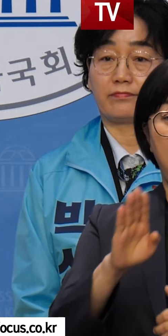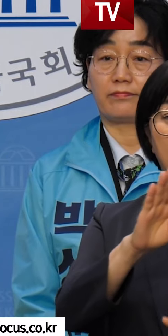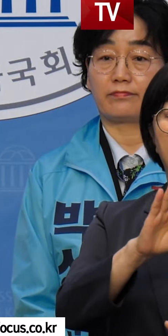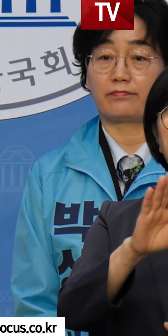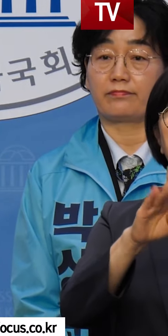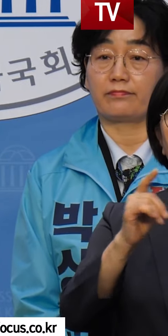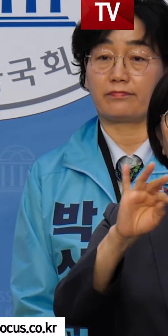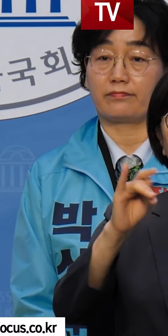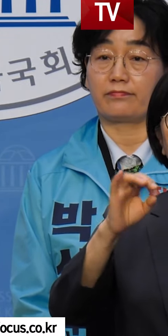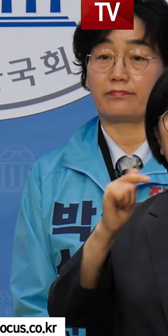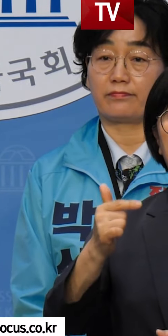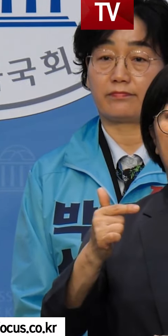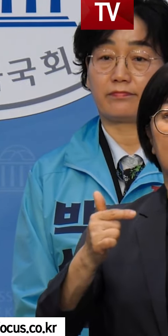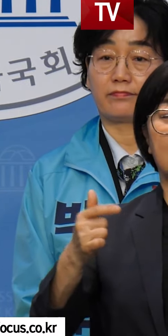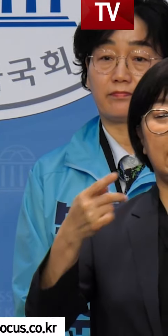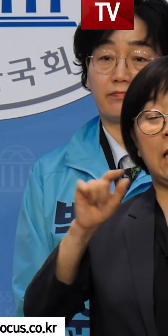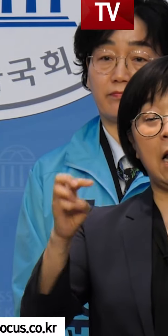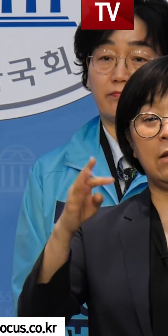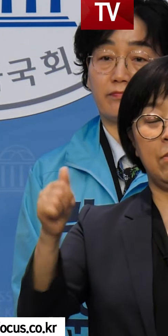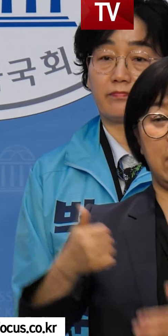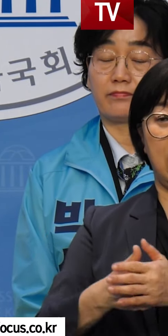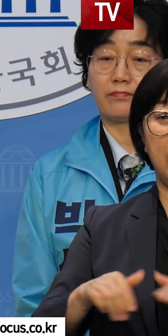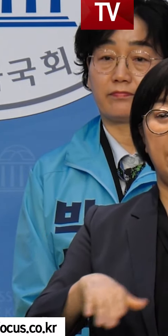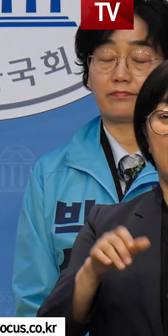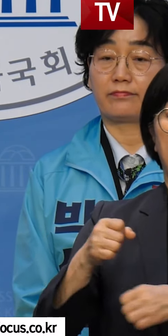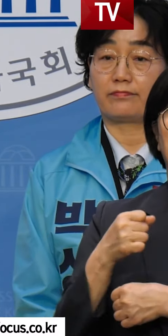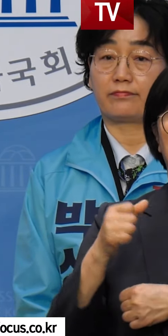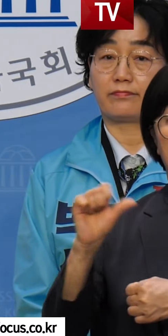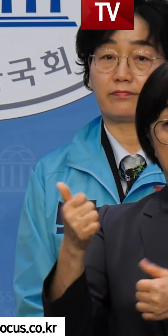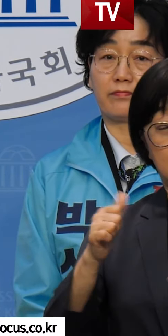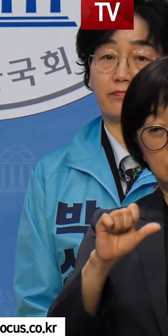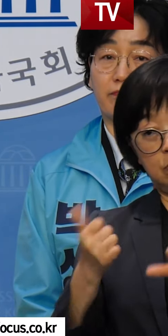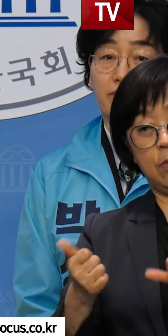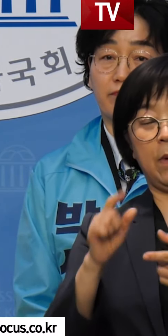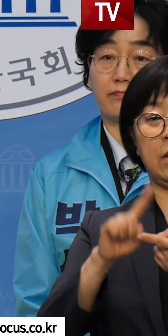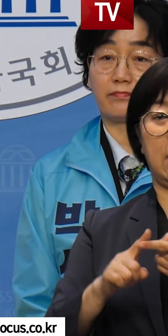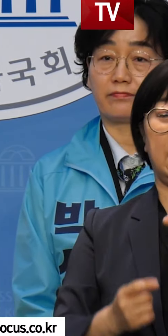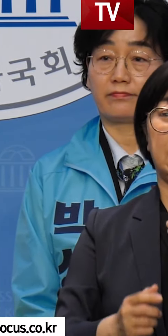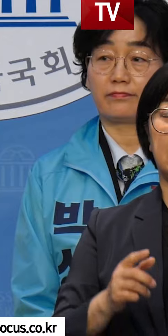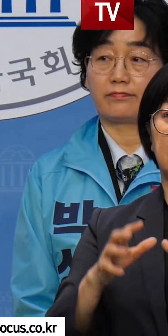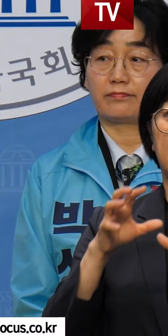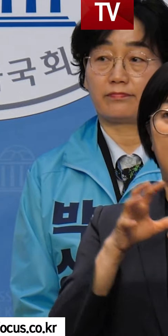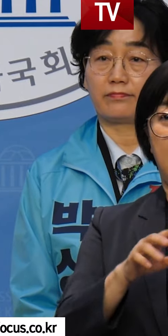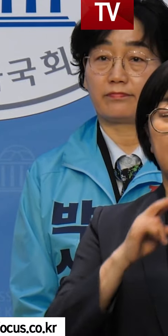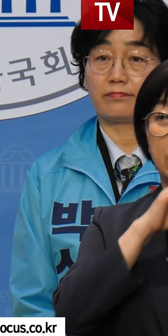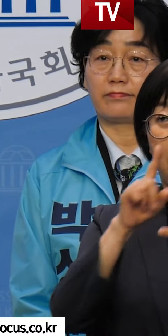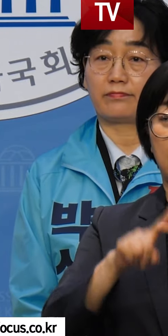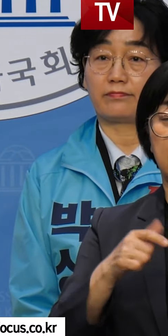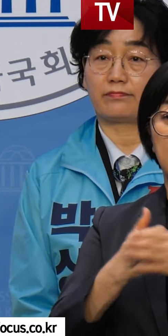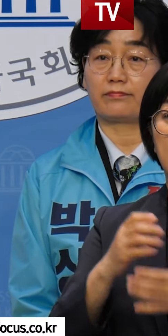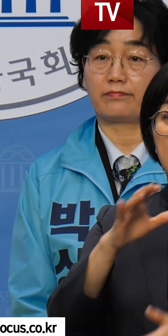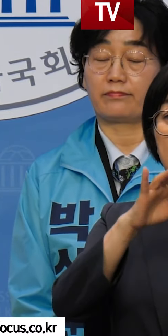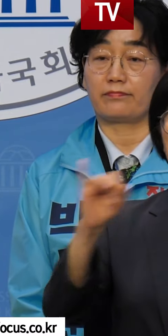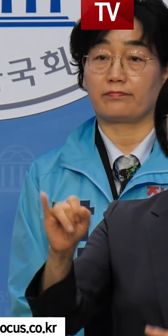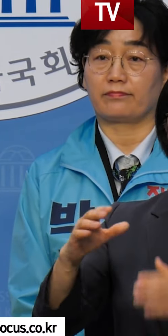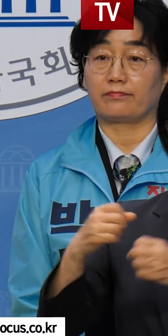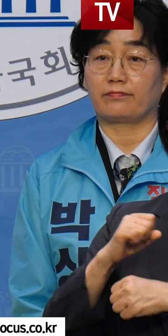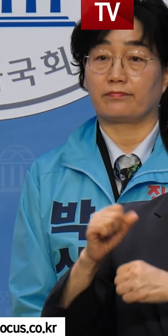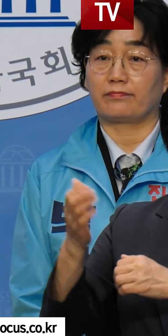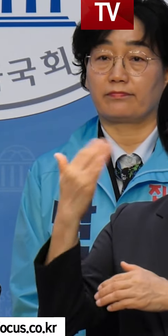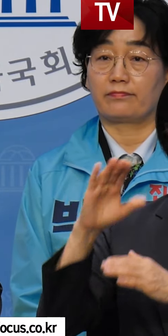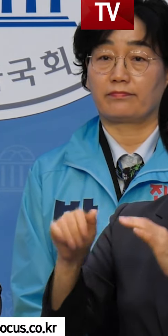날리면 논란부터 최상병 사망사건 외압 의혹, 이종섭 전 국방부 장관의 해외 도주,